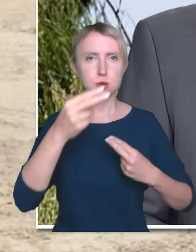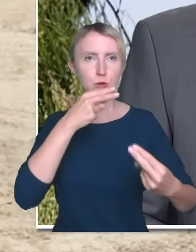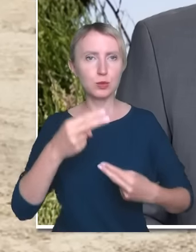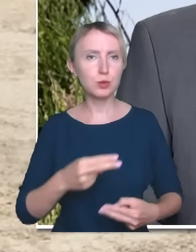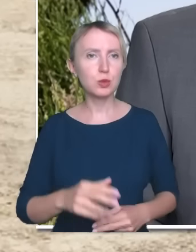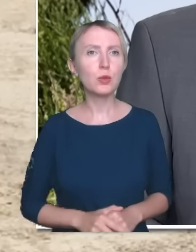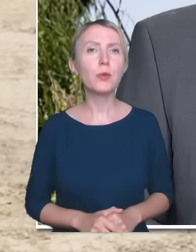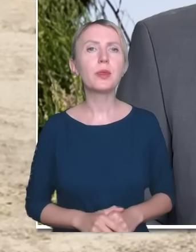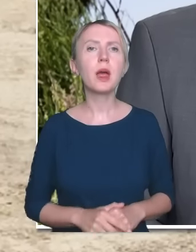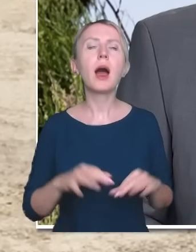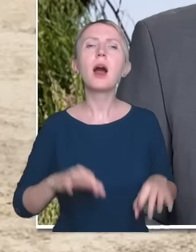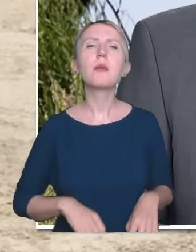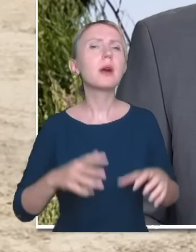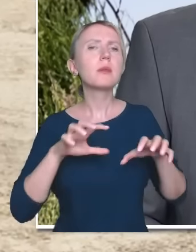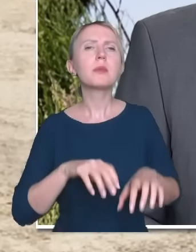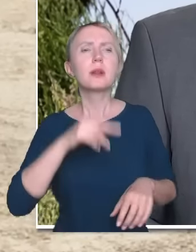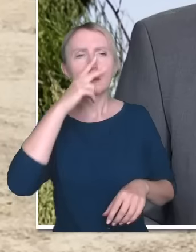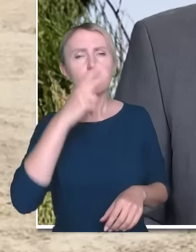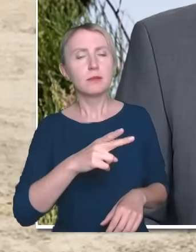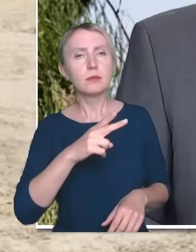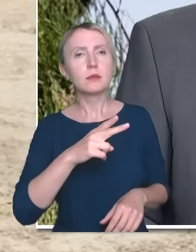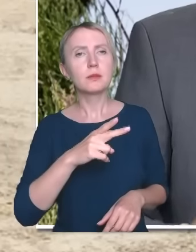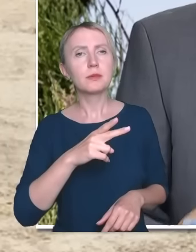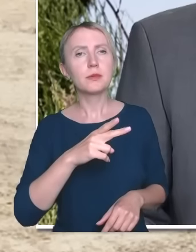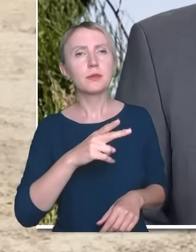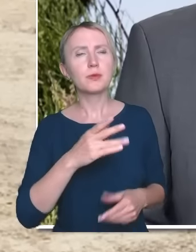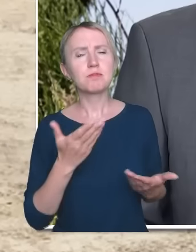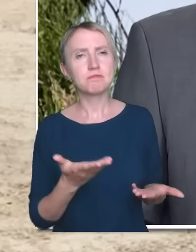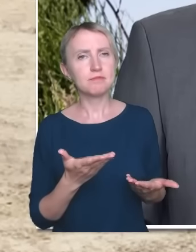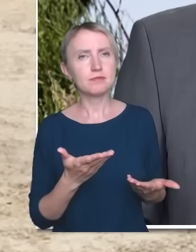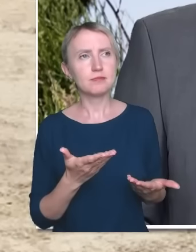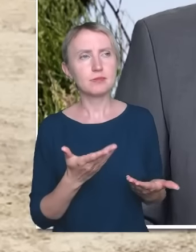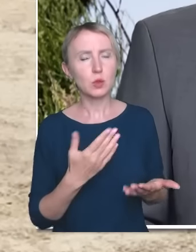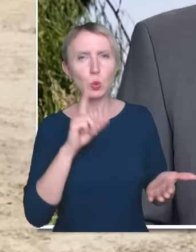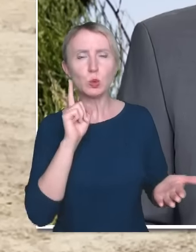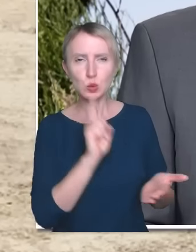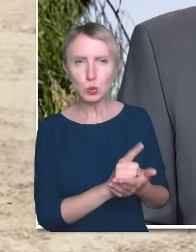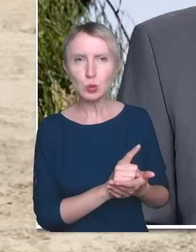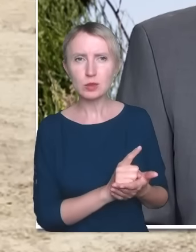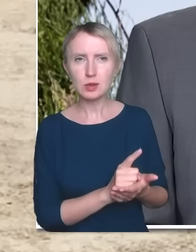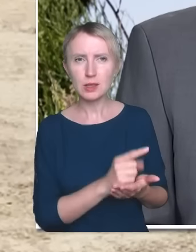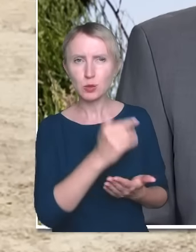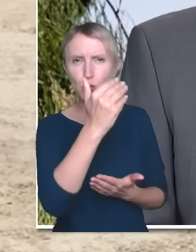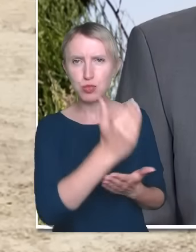Jak pan prezes patrzy z punktu widzenia jednak sukcesu tego programu?